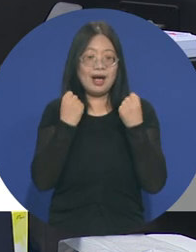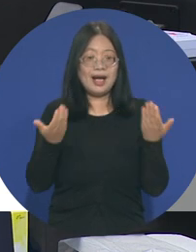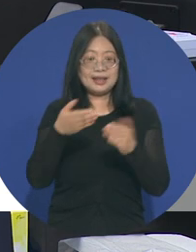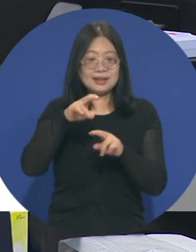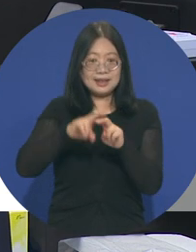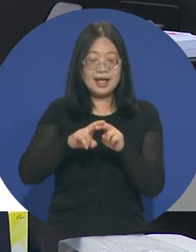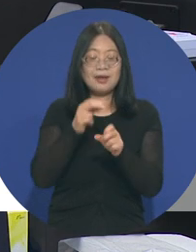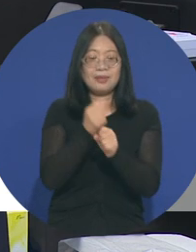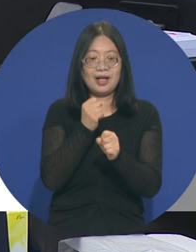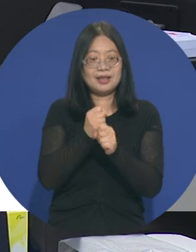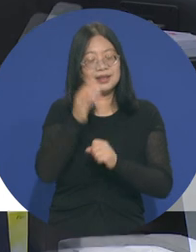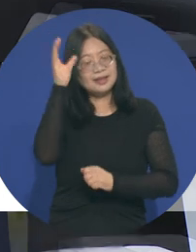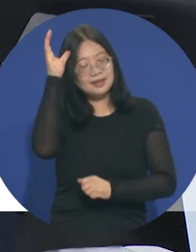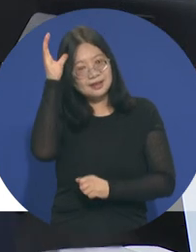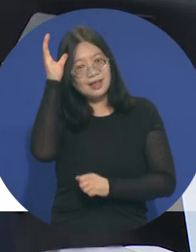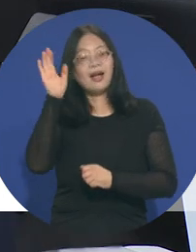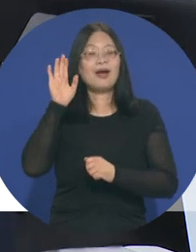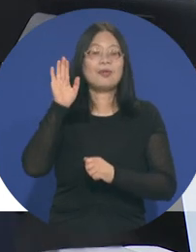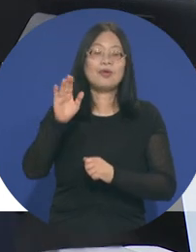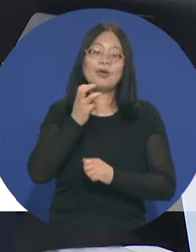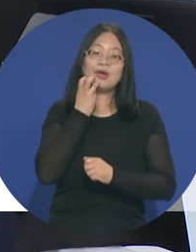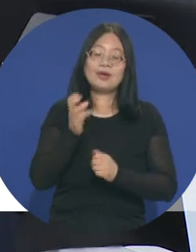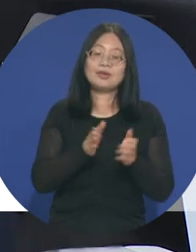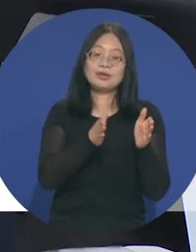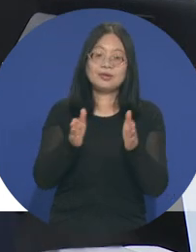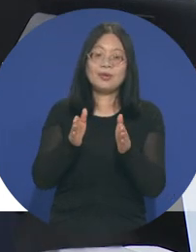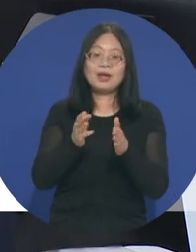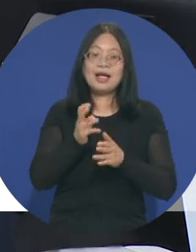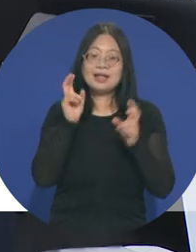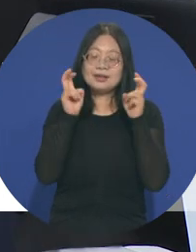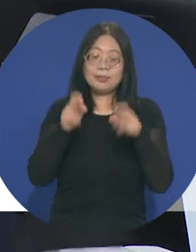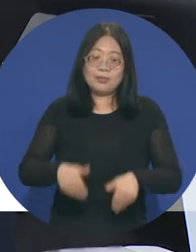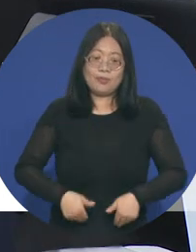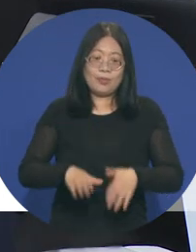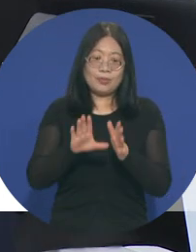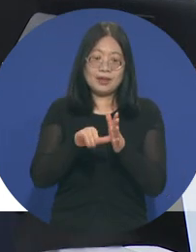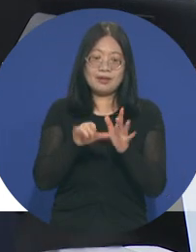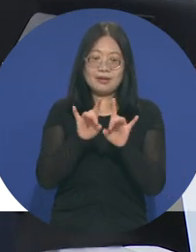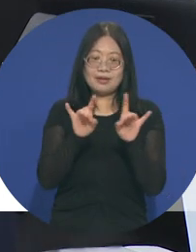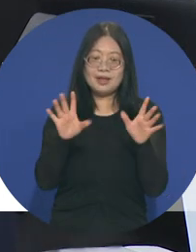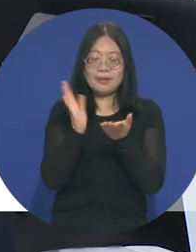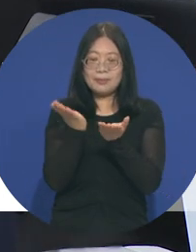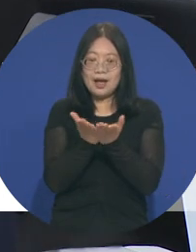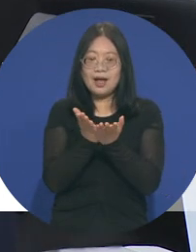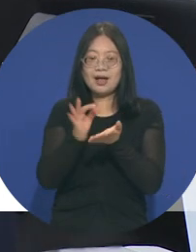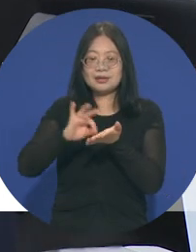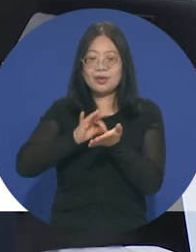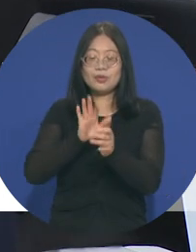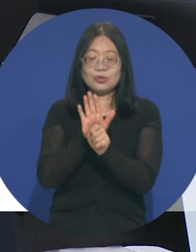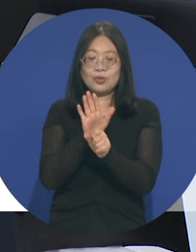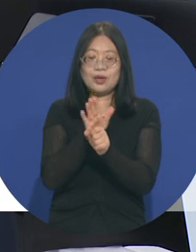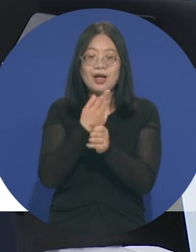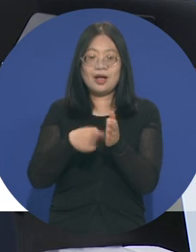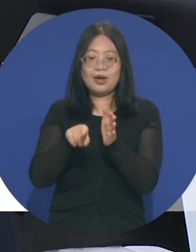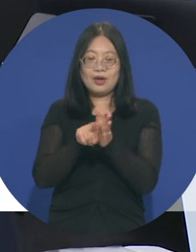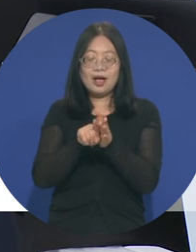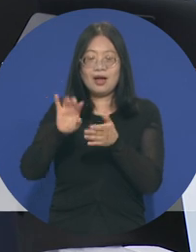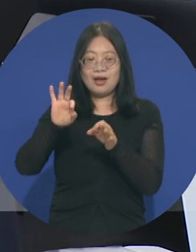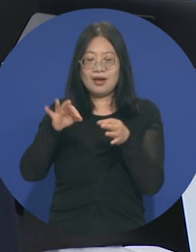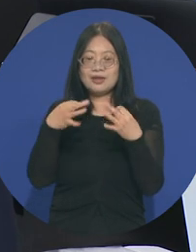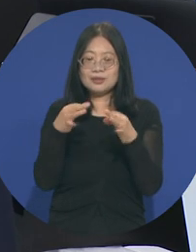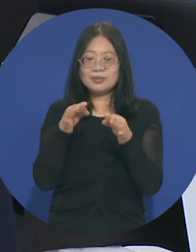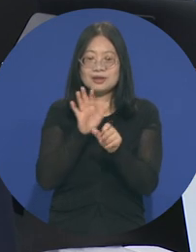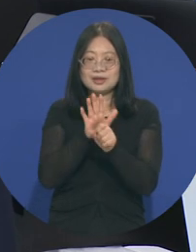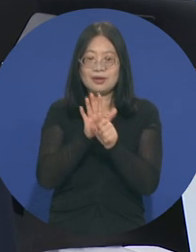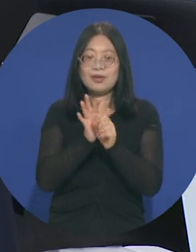만들 수 있기를 기대하고요. 앞으로 경기도는 기업이 필요할 때마다 적게 자금이 지원될 수 있도록 금융 지원에